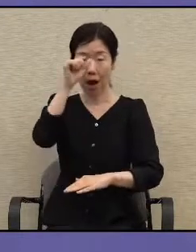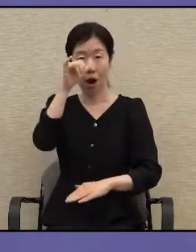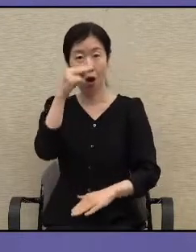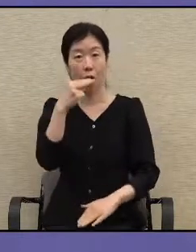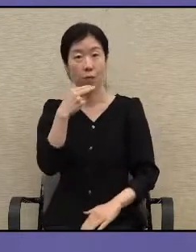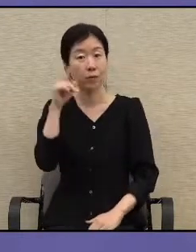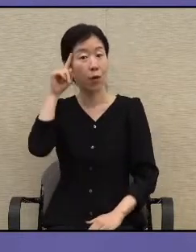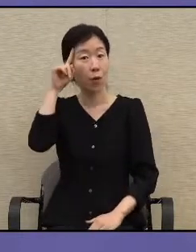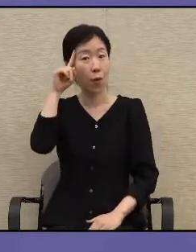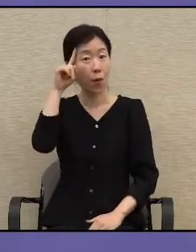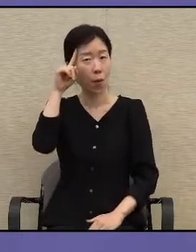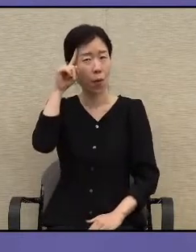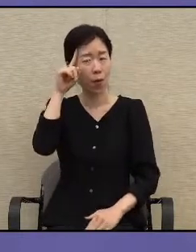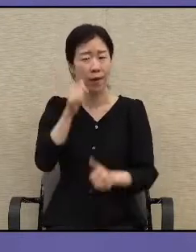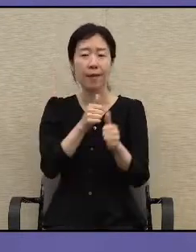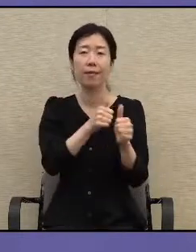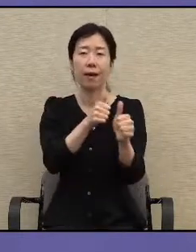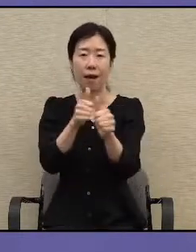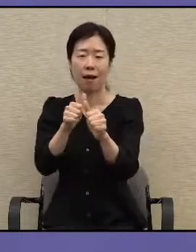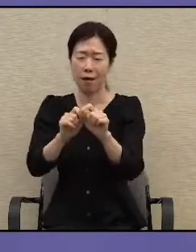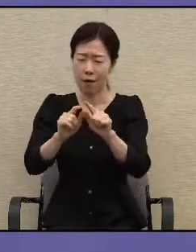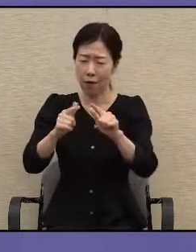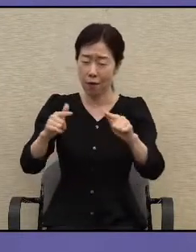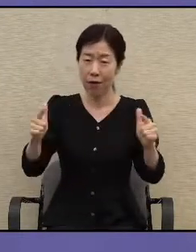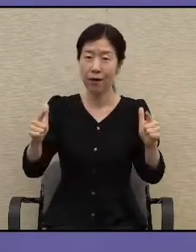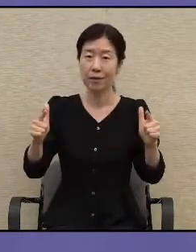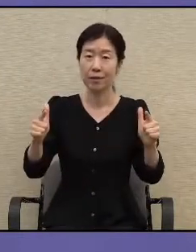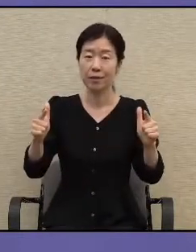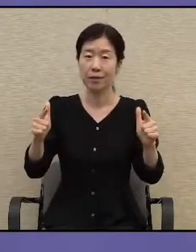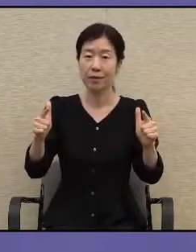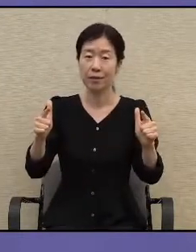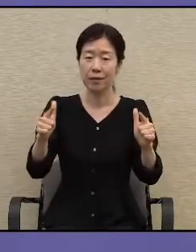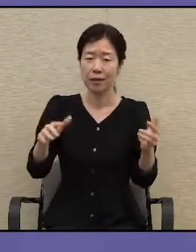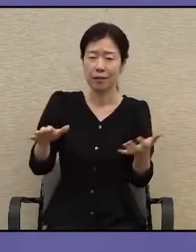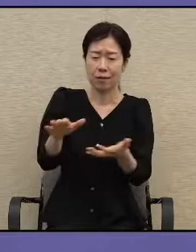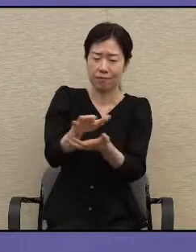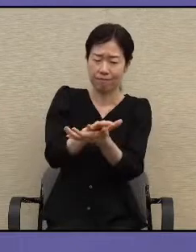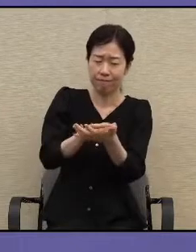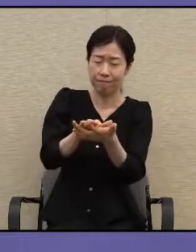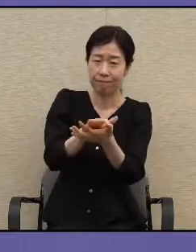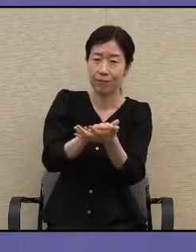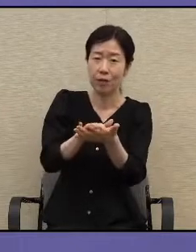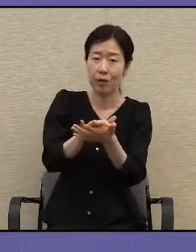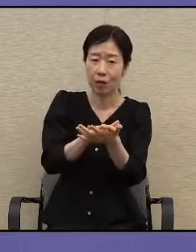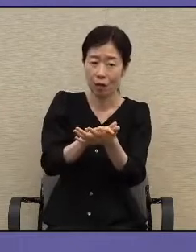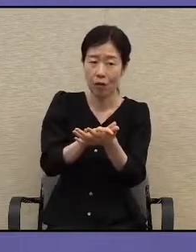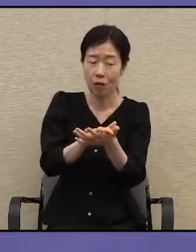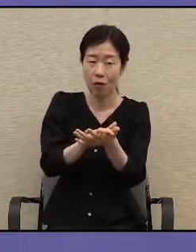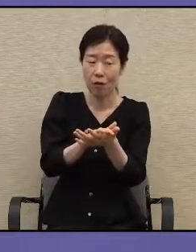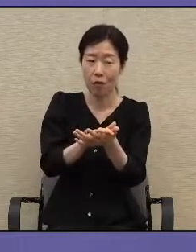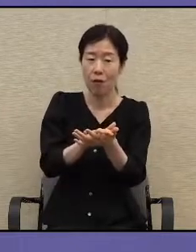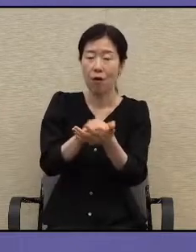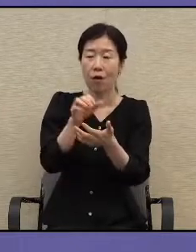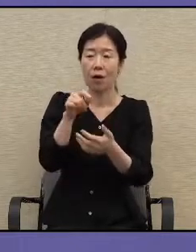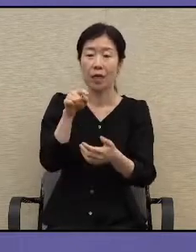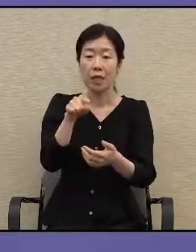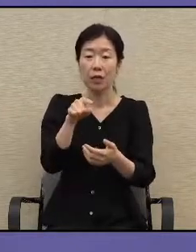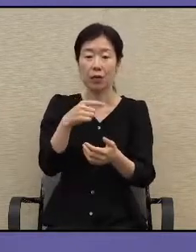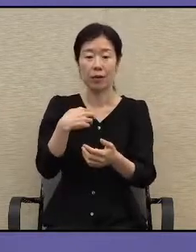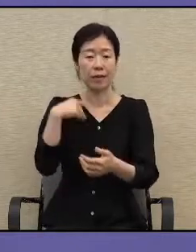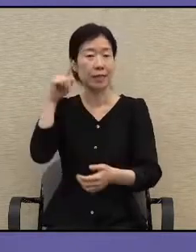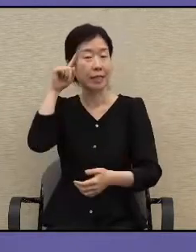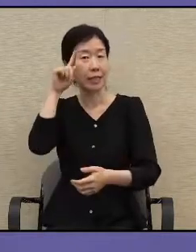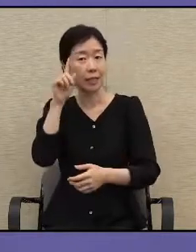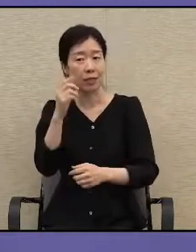스트레스 사건들 이런 여러 가지 요인들에 의해서 그러한 도전을 성공적으로 잘 관리하느냐 잘 하지 못하느냐에 따라서